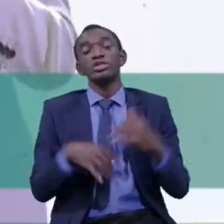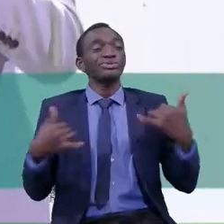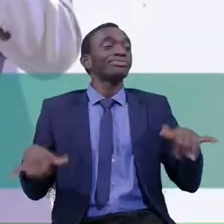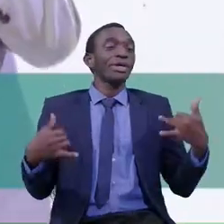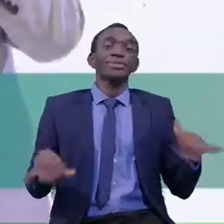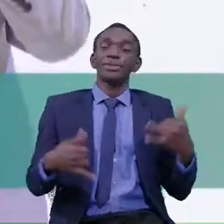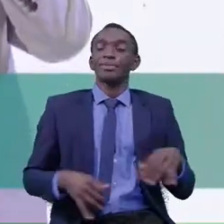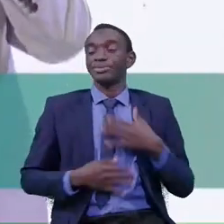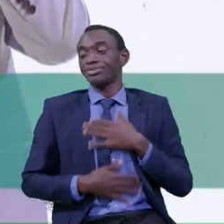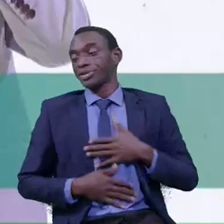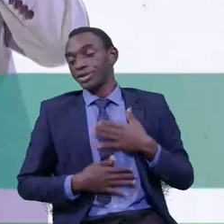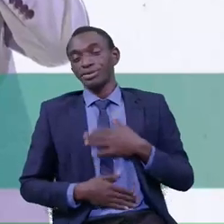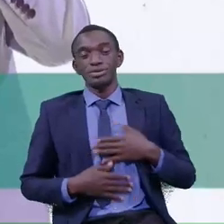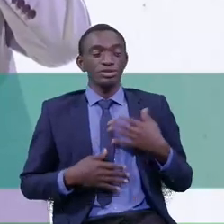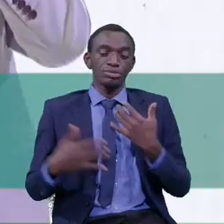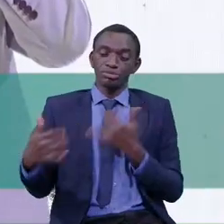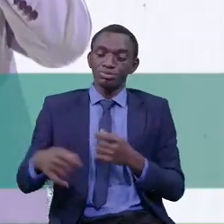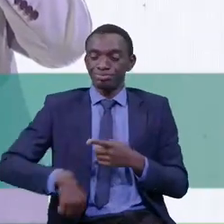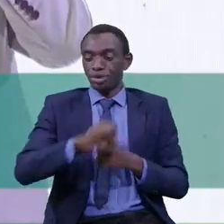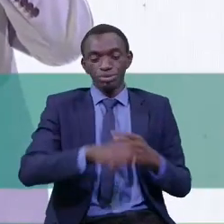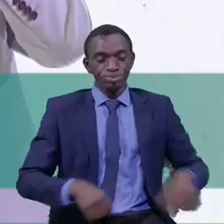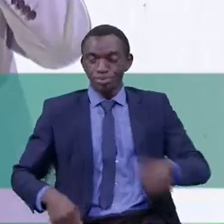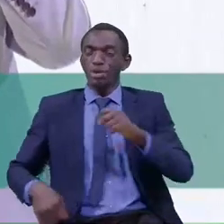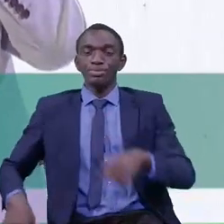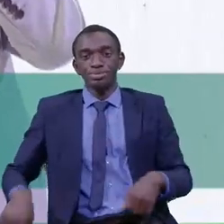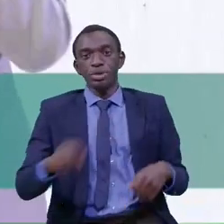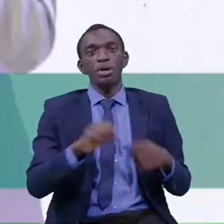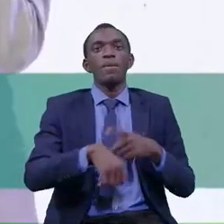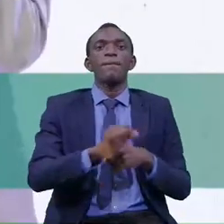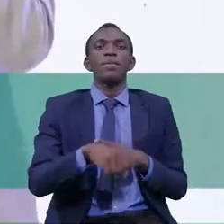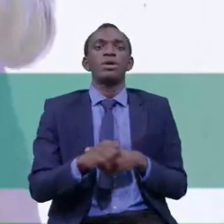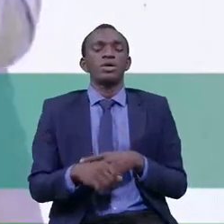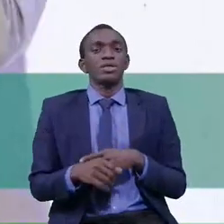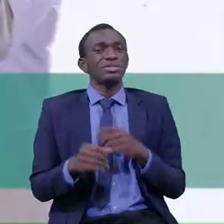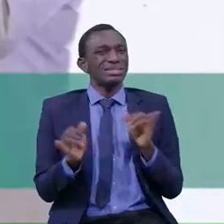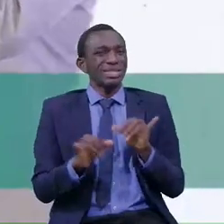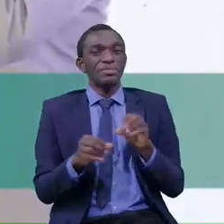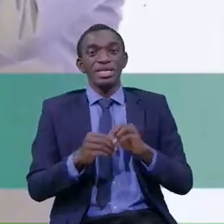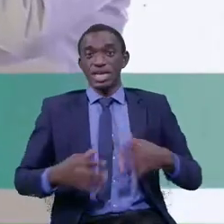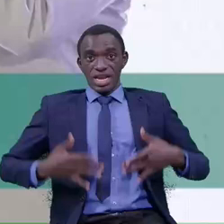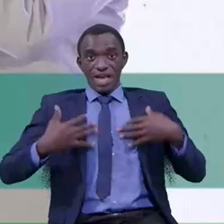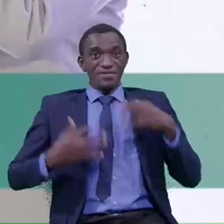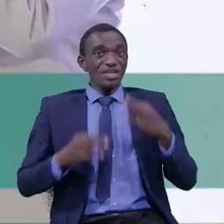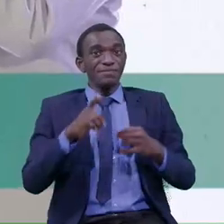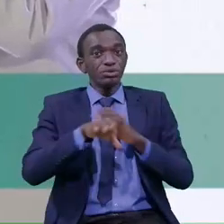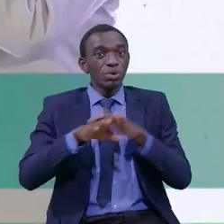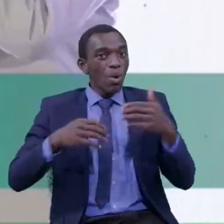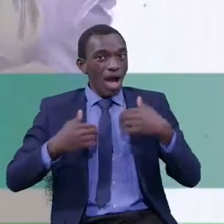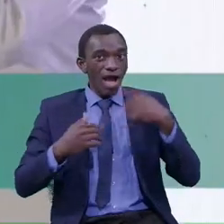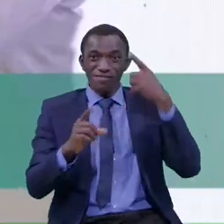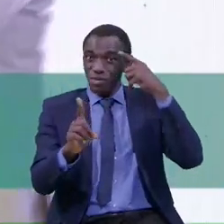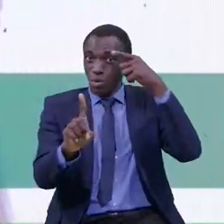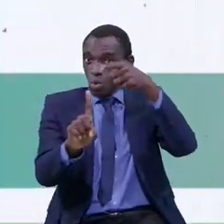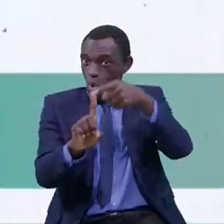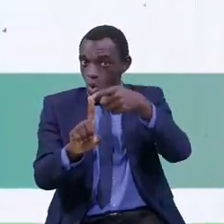ils s'amusent simplement dans la vie. Si vous n'avez pas de but,